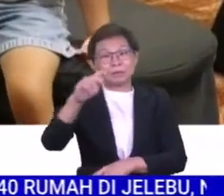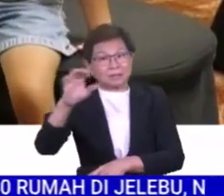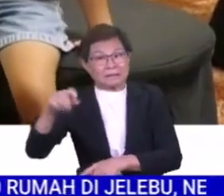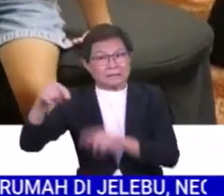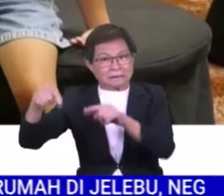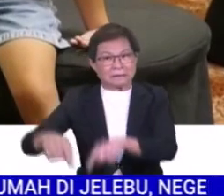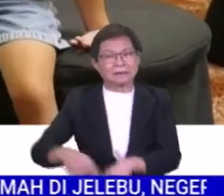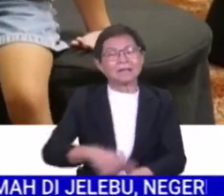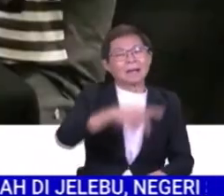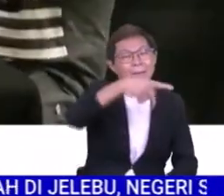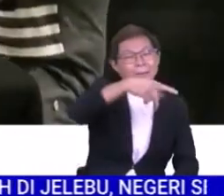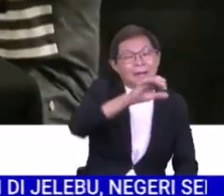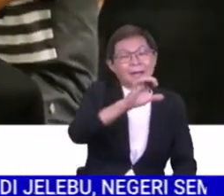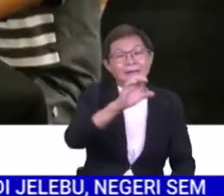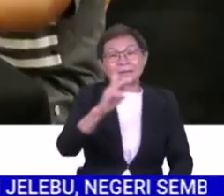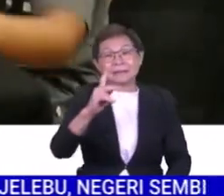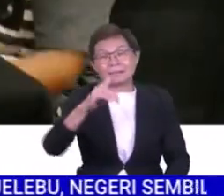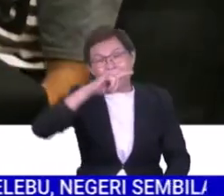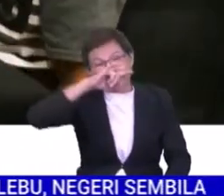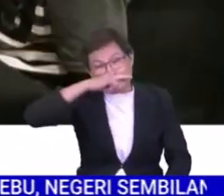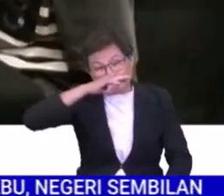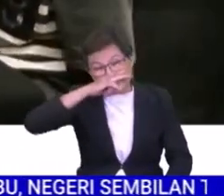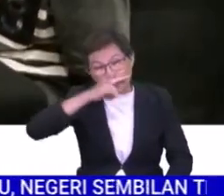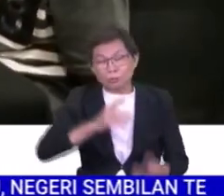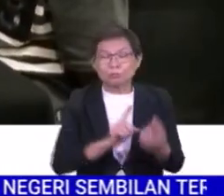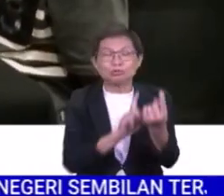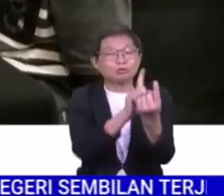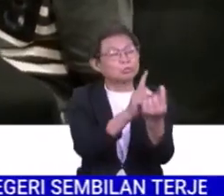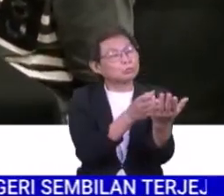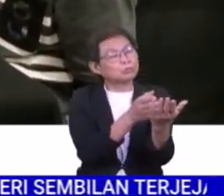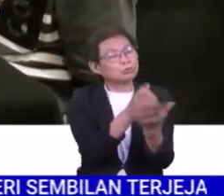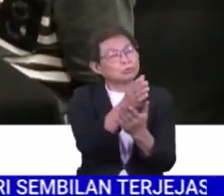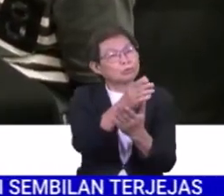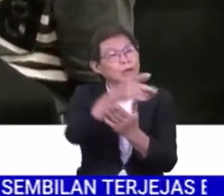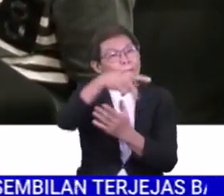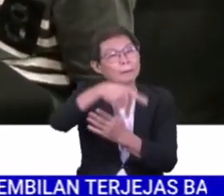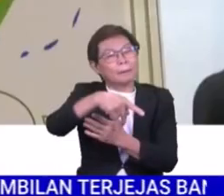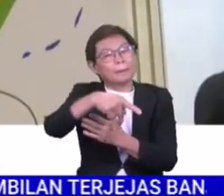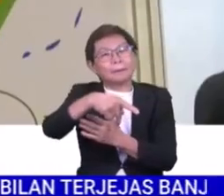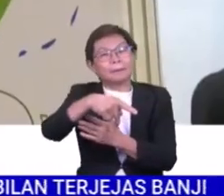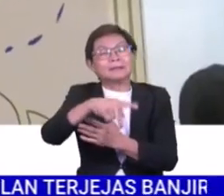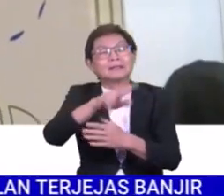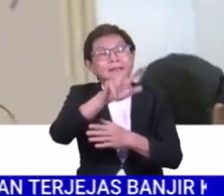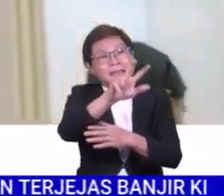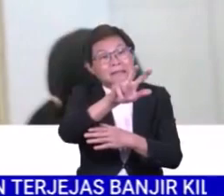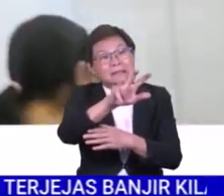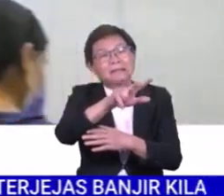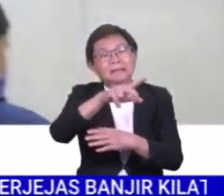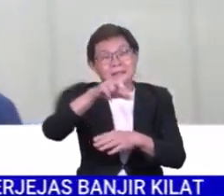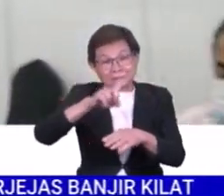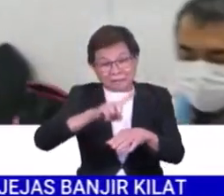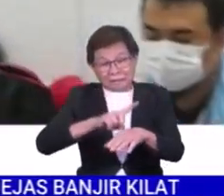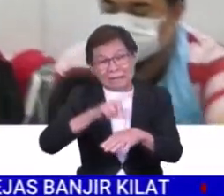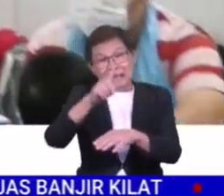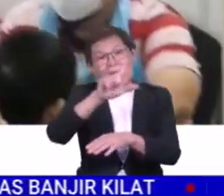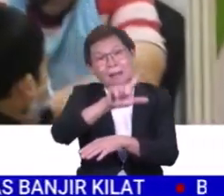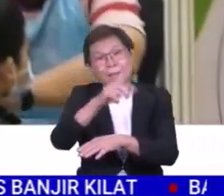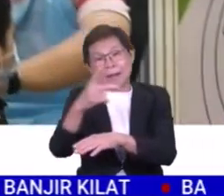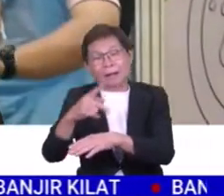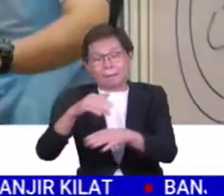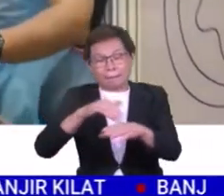Pelaksanaan PIC Kids secara jumpa terus telah bermula di WTC KL dan 3 PPV lain di Lembah Kelang pada 1 Mac